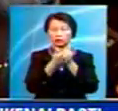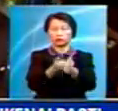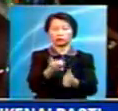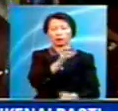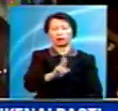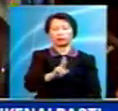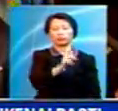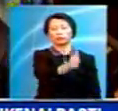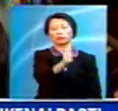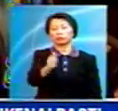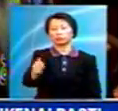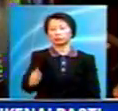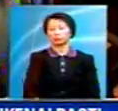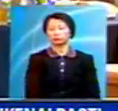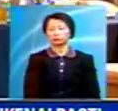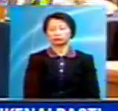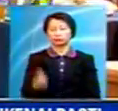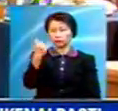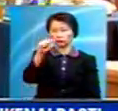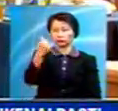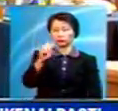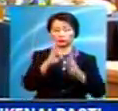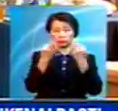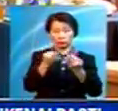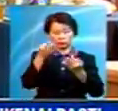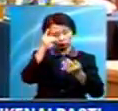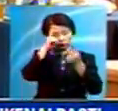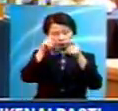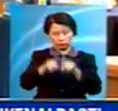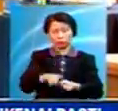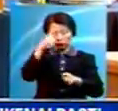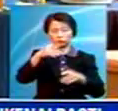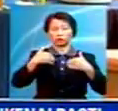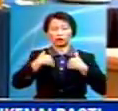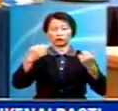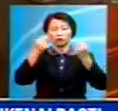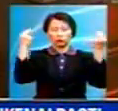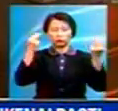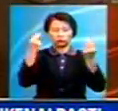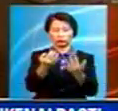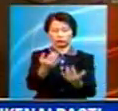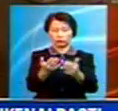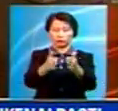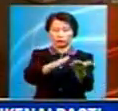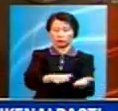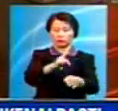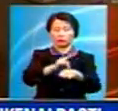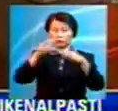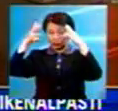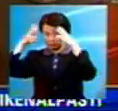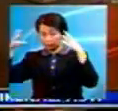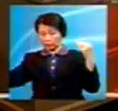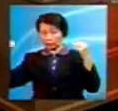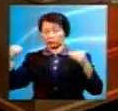agama masing-masing. 10 keluarga sudah memberi persetujuan untuk mengadakan upacara pembakaran mayat di Belanda. Tan